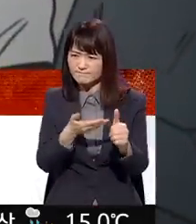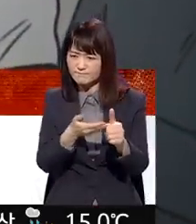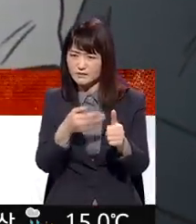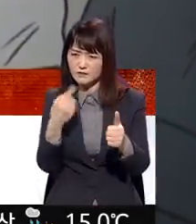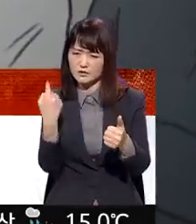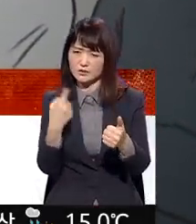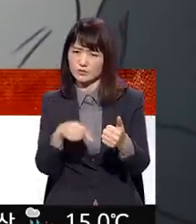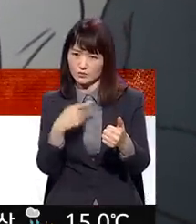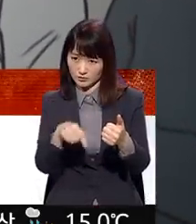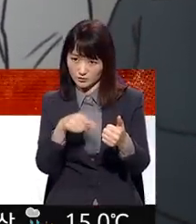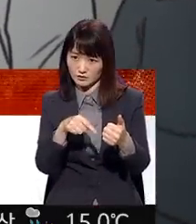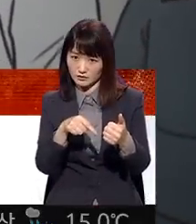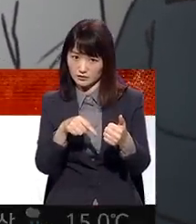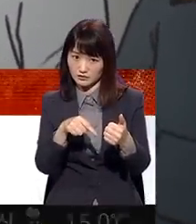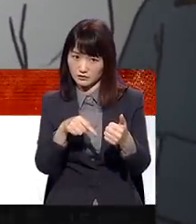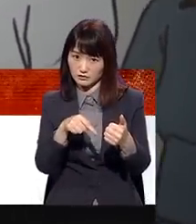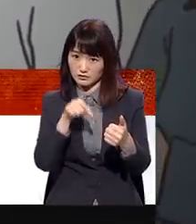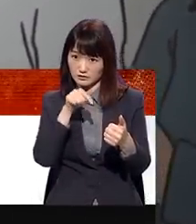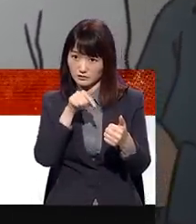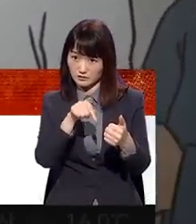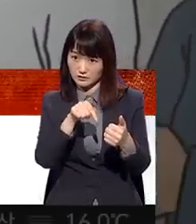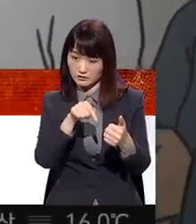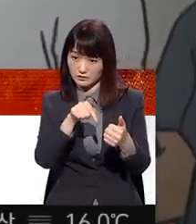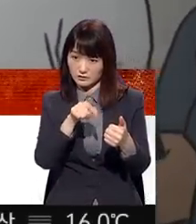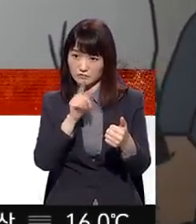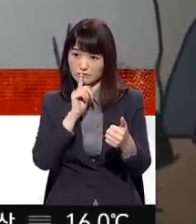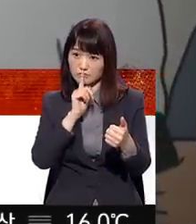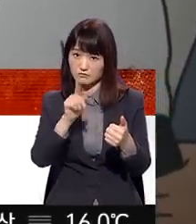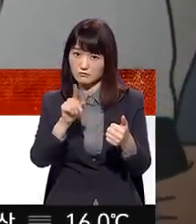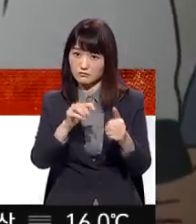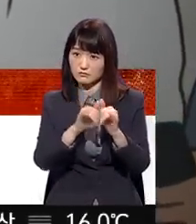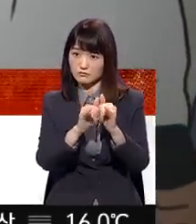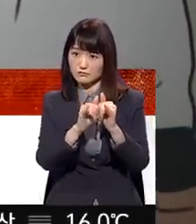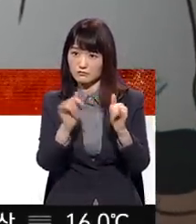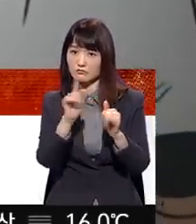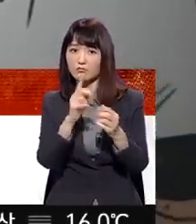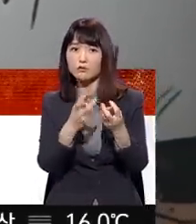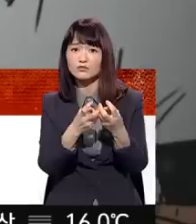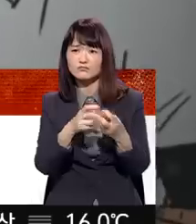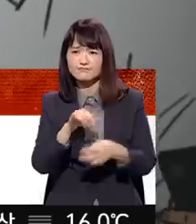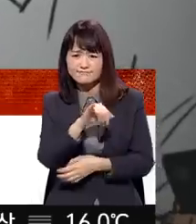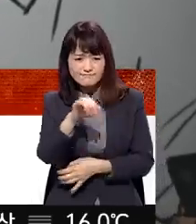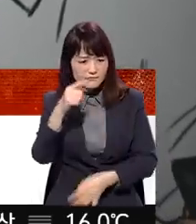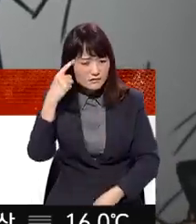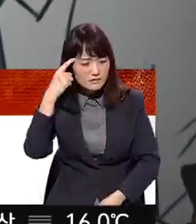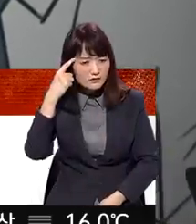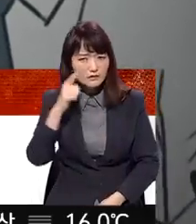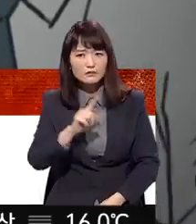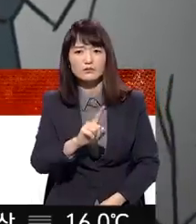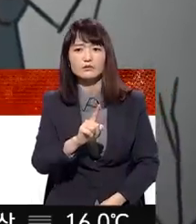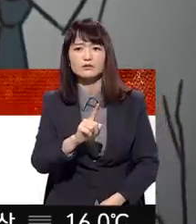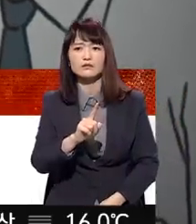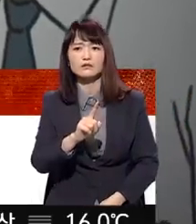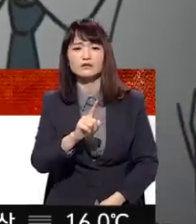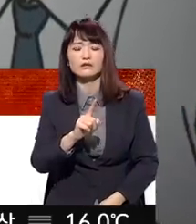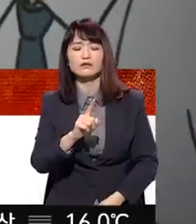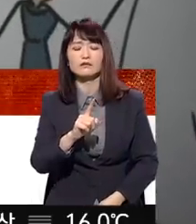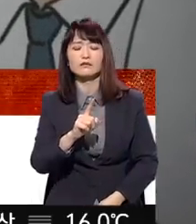봤거든요. 다 봤는데 이 멘트 자체는 사람을 어떻게 벌레로 취급하고 너무